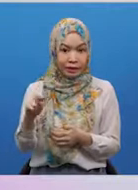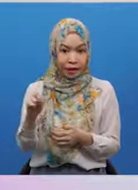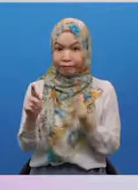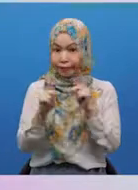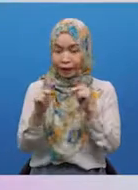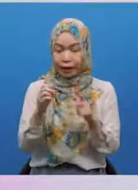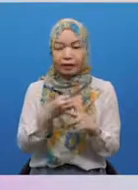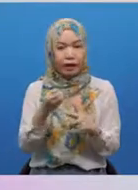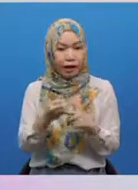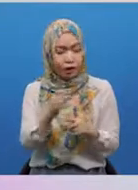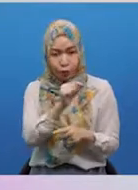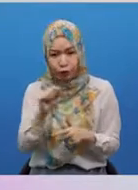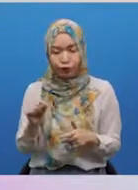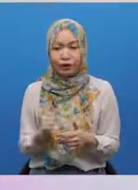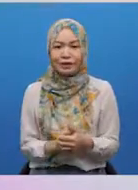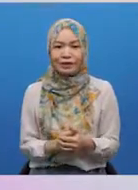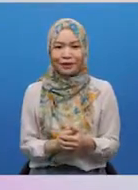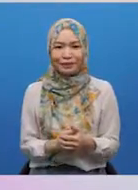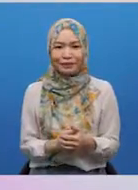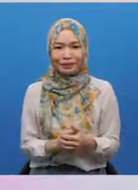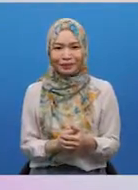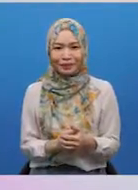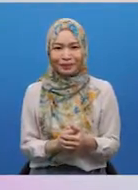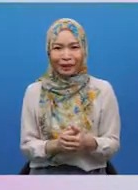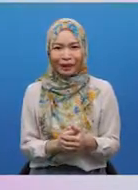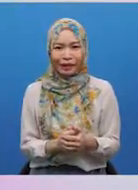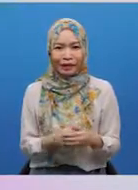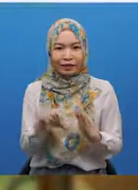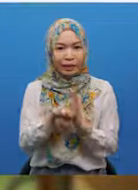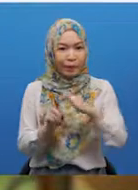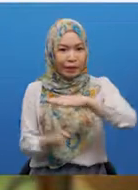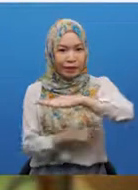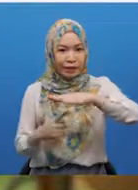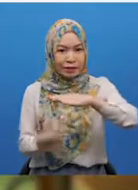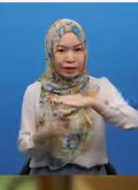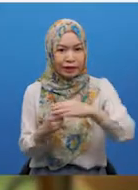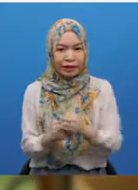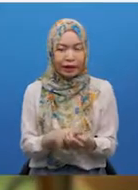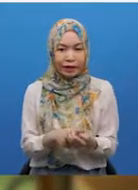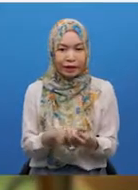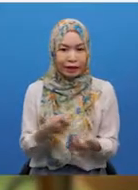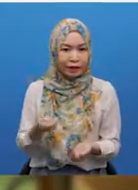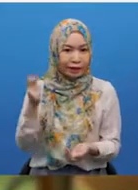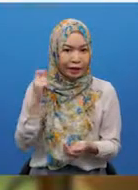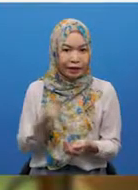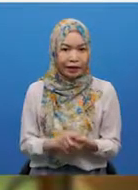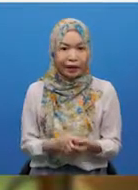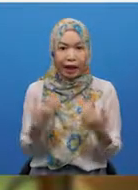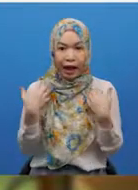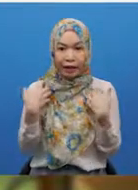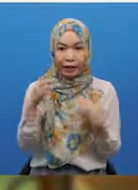Berdasarkan peta konsep yang telah dibincangkan tadi, terdapat 4 ciri kesantunan